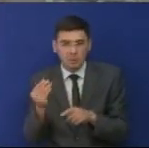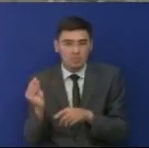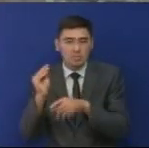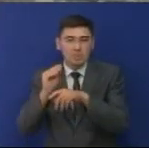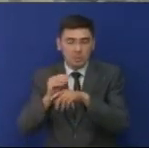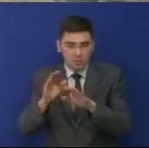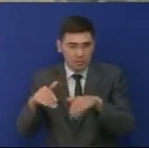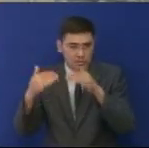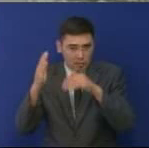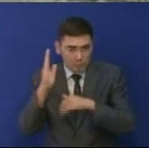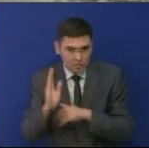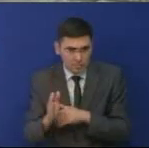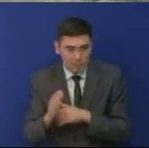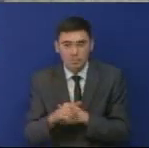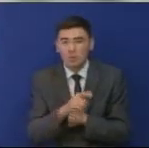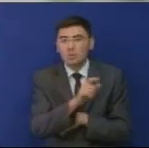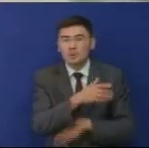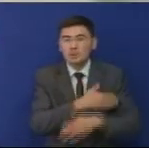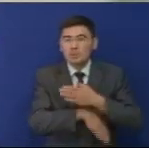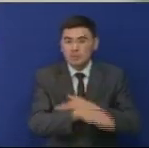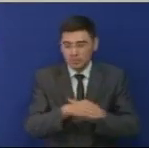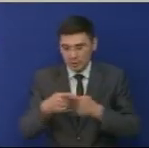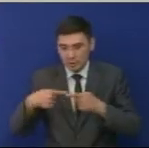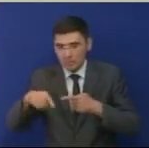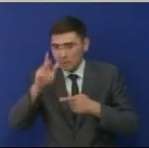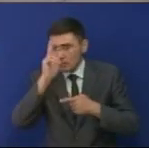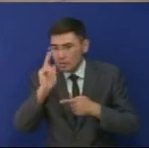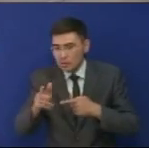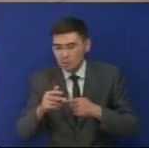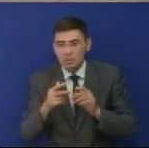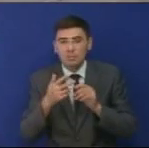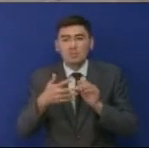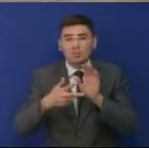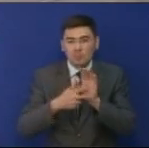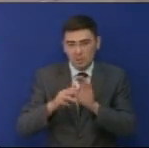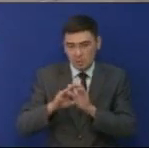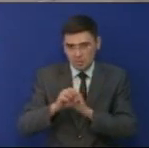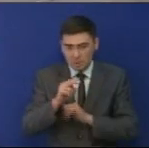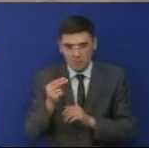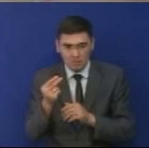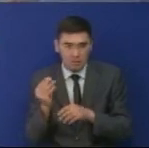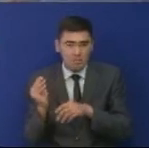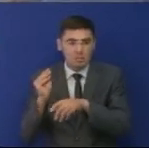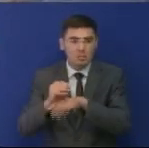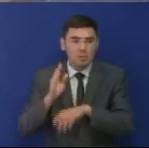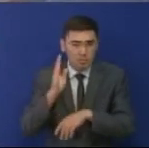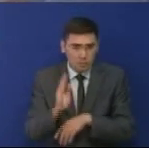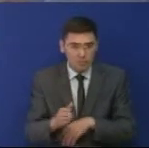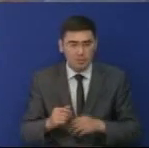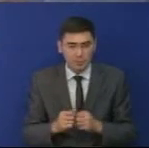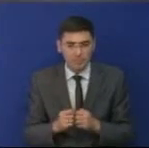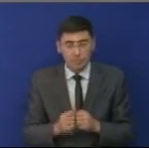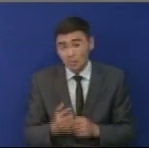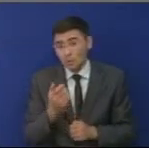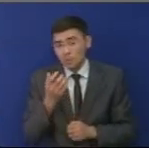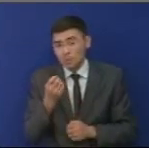особыми потребностями в ближайшие 3 года будет выделено 58 миллиардов тенге. В целях создания благоприятной бизнес-среды